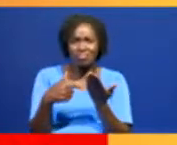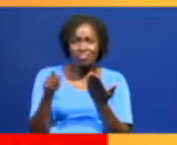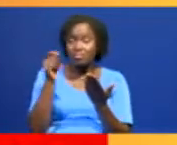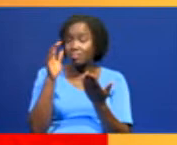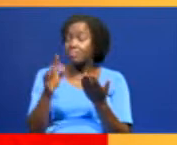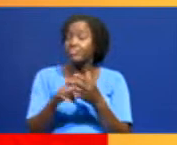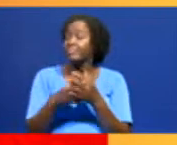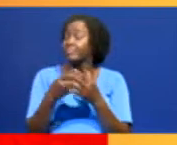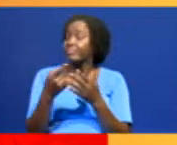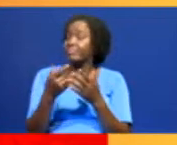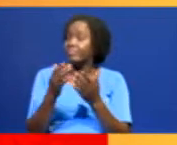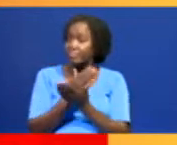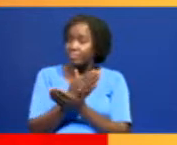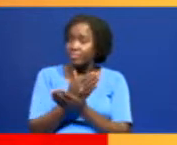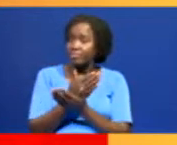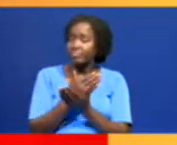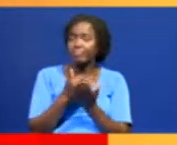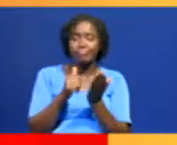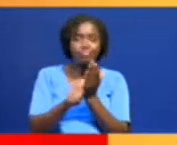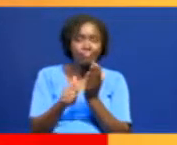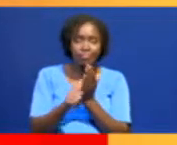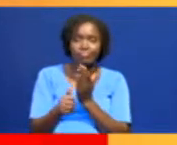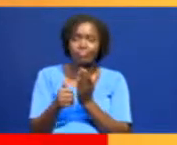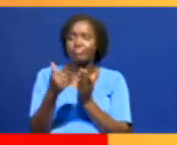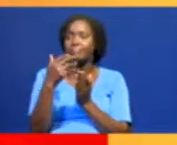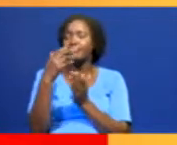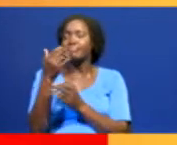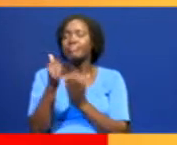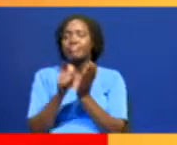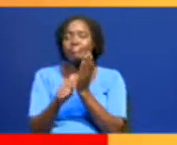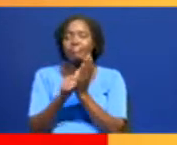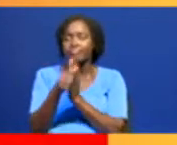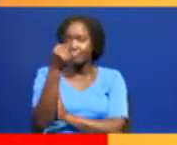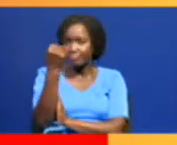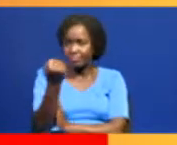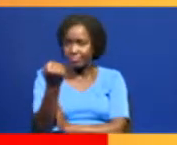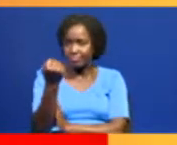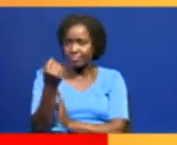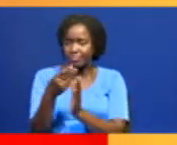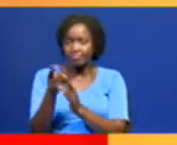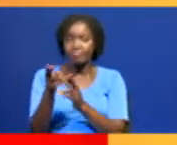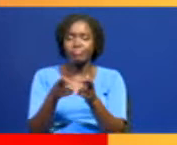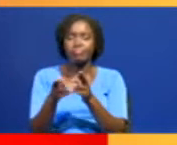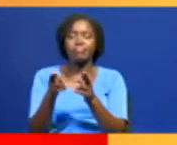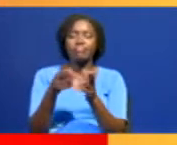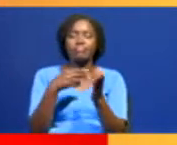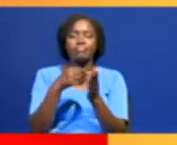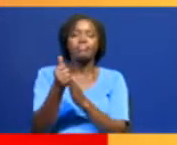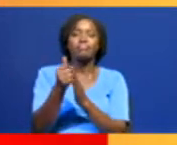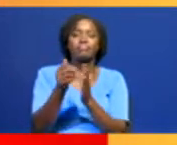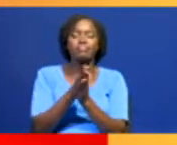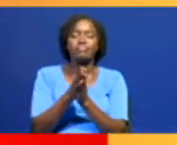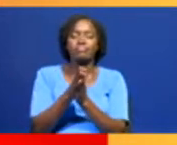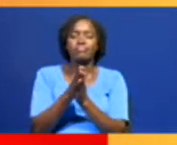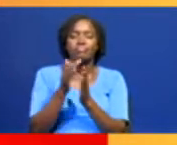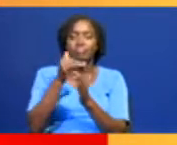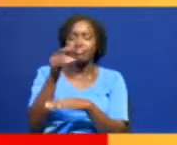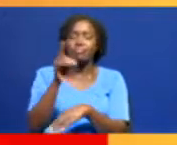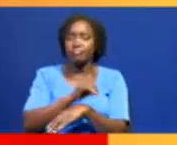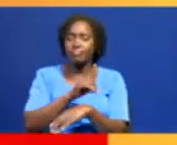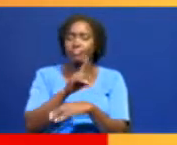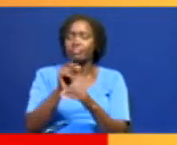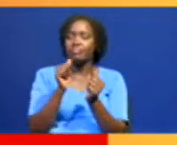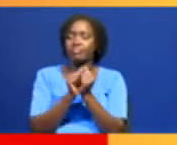ile 500, akanunua mahindi 5, akarudi barabarani akauza, akapata 10, akanunua mahindi 10 siku ambayo ilifuata,